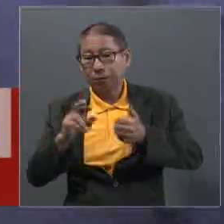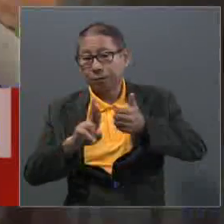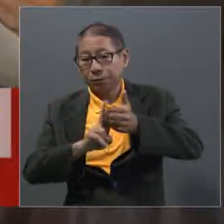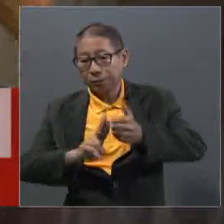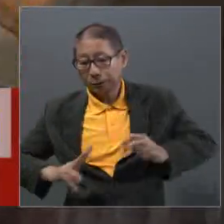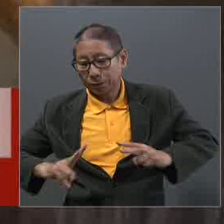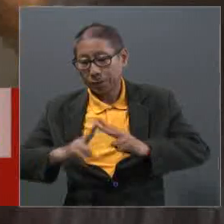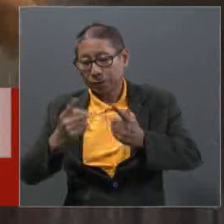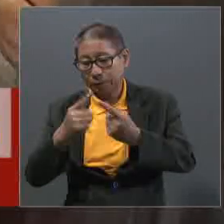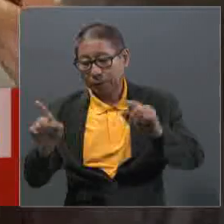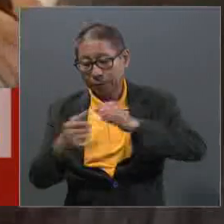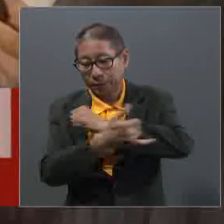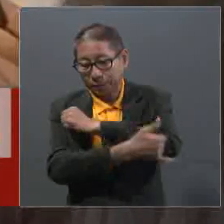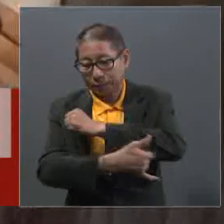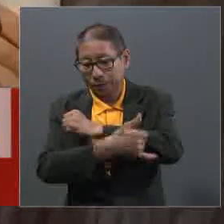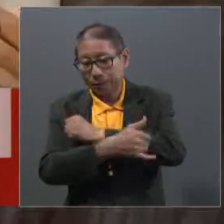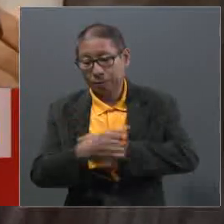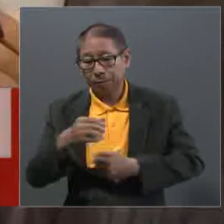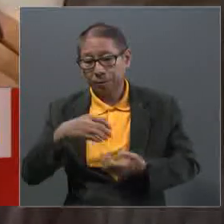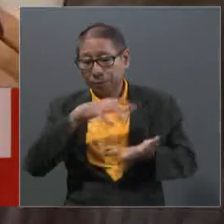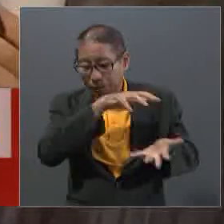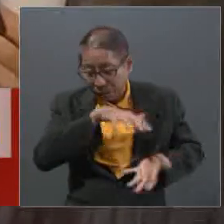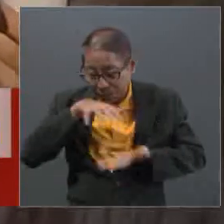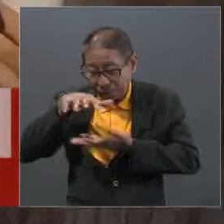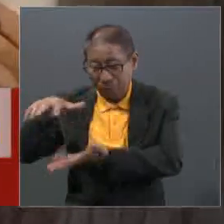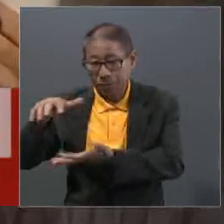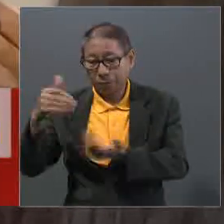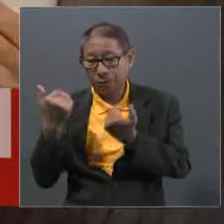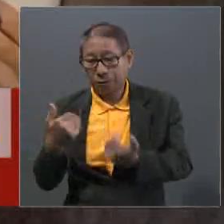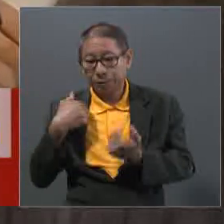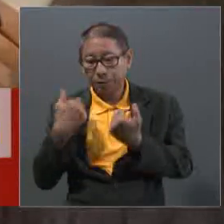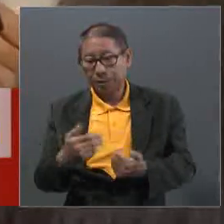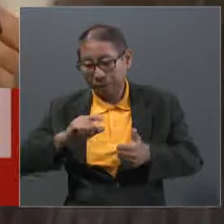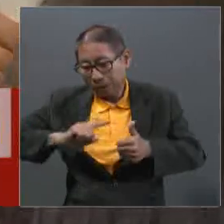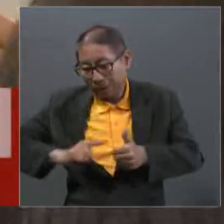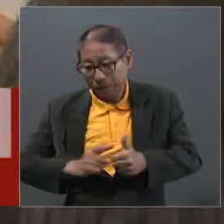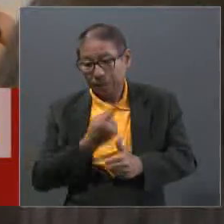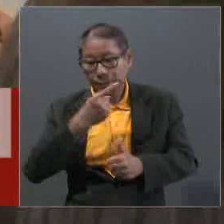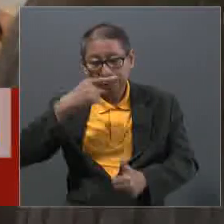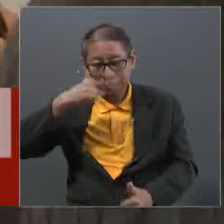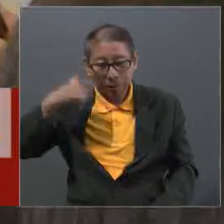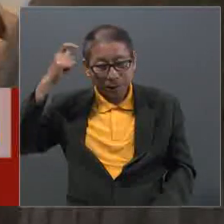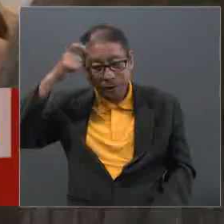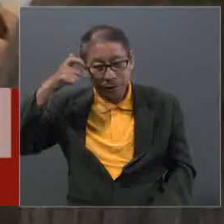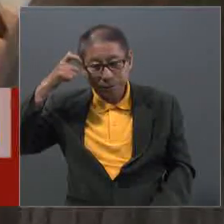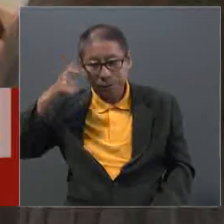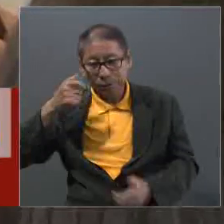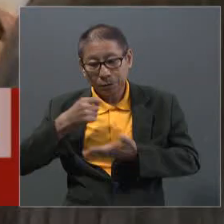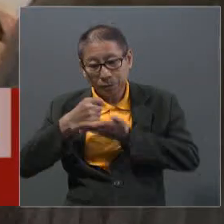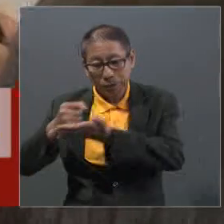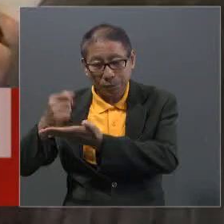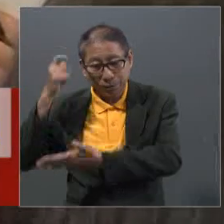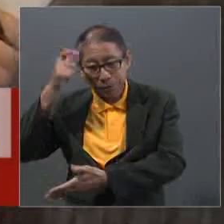กระทรวงการต่างประเทศก็บอกครับว่าพิธีส่งมอบความช่วยเหลือในวันนี้เป็นข้อริเริ่มระหว่างไทยเมียนมาร์เพื่อให้ความช่วยเหลือแก่ชาว